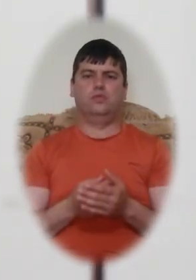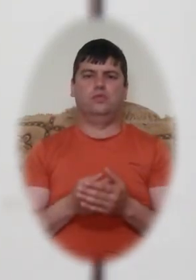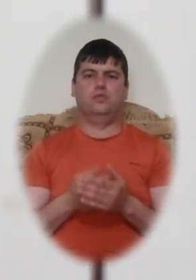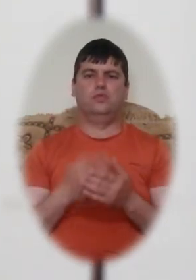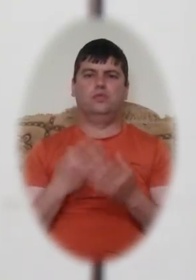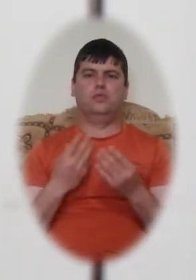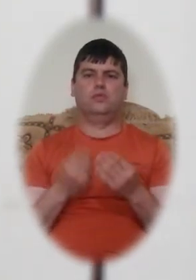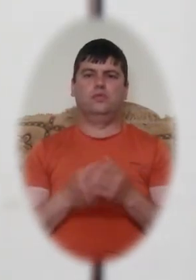买了